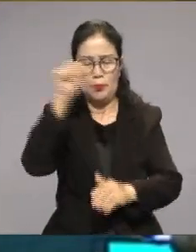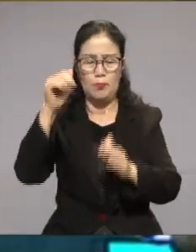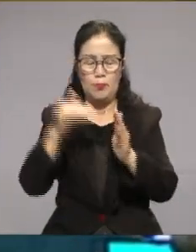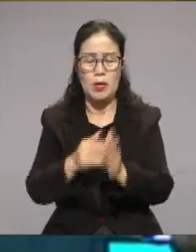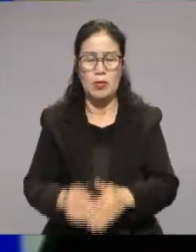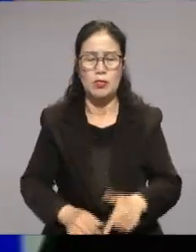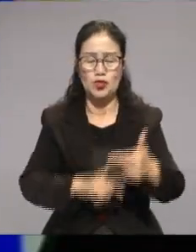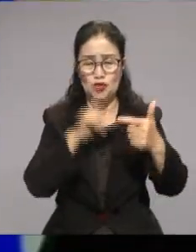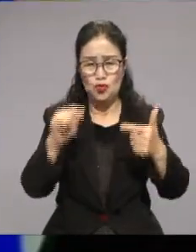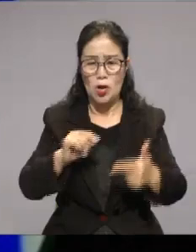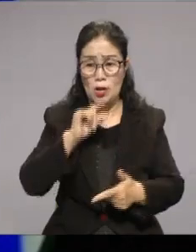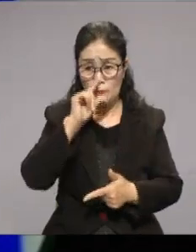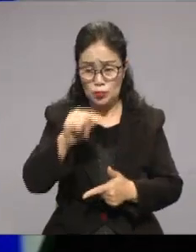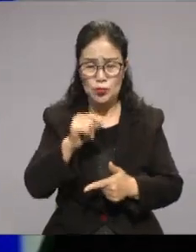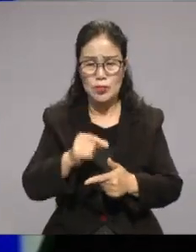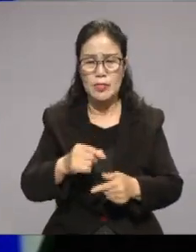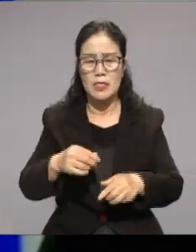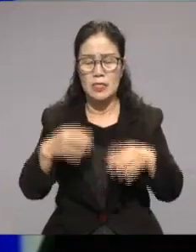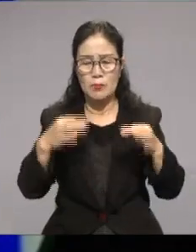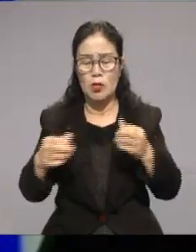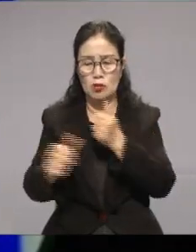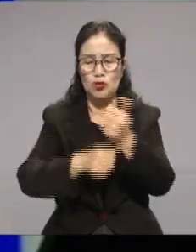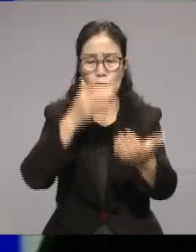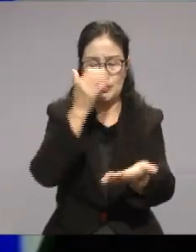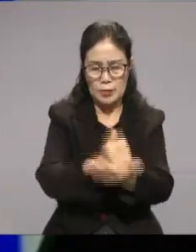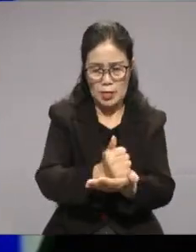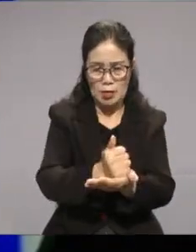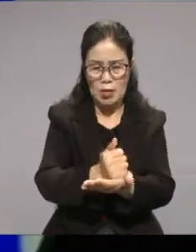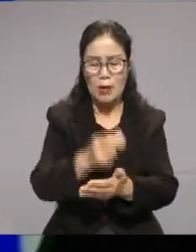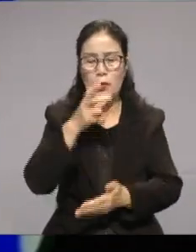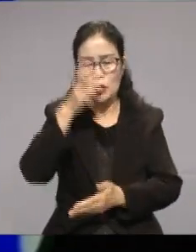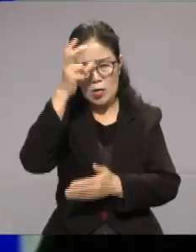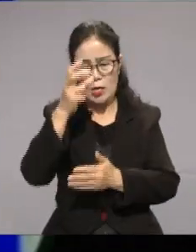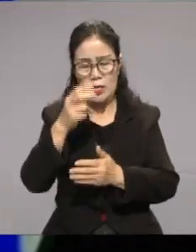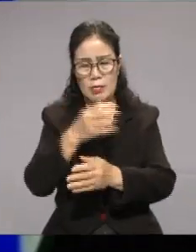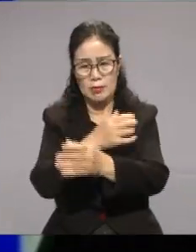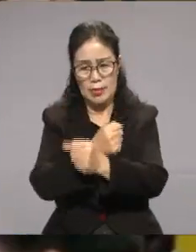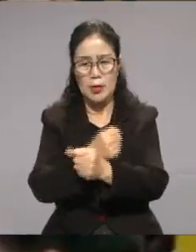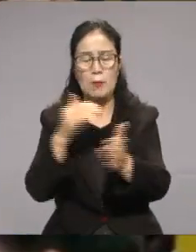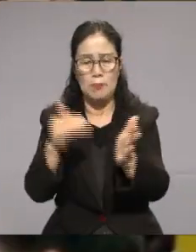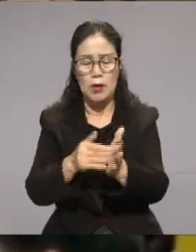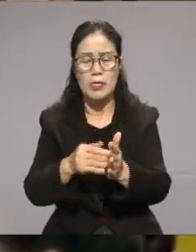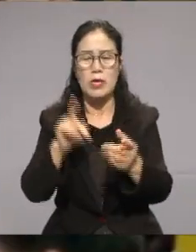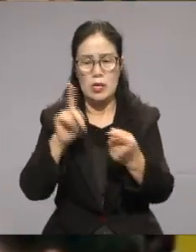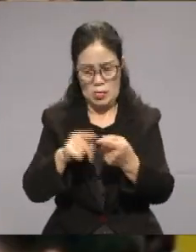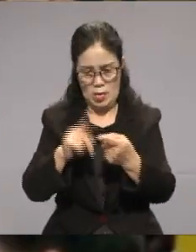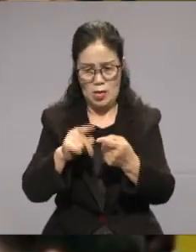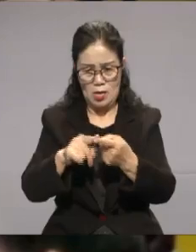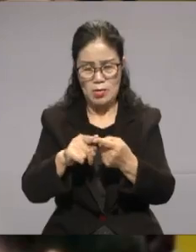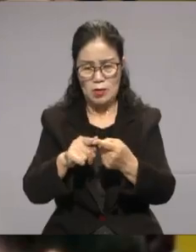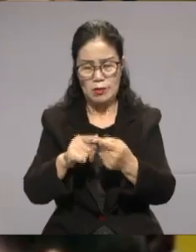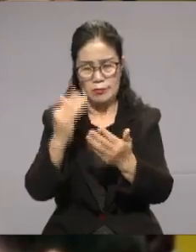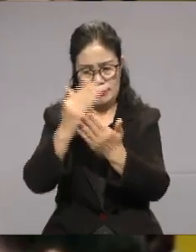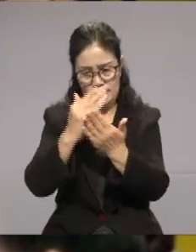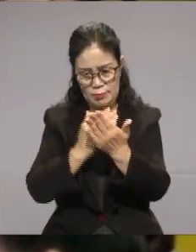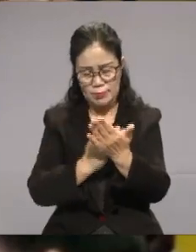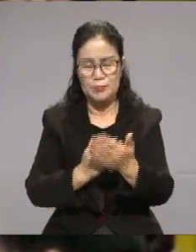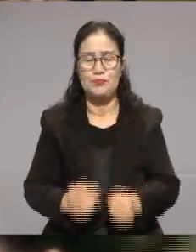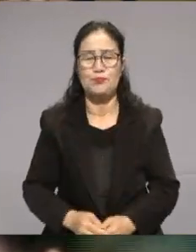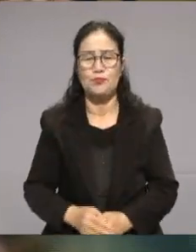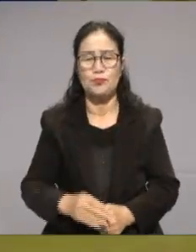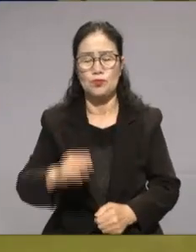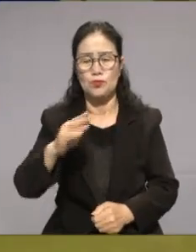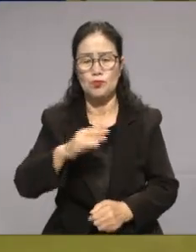지난 6월 푸틴 러시아 대통령이 김정은 북한 국무 위원장과 평양에서 체결한 것으로 이에 대한 후속 조치입니다 북노